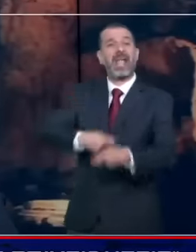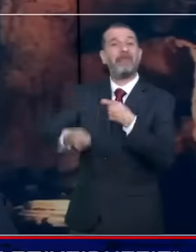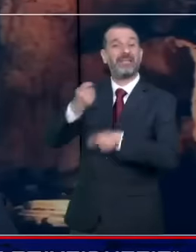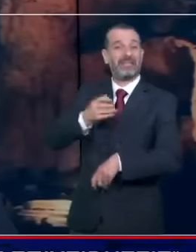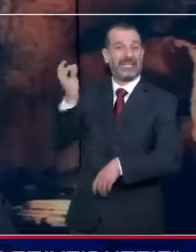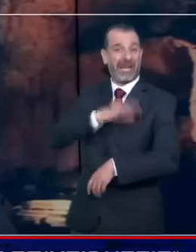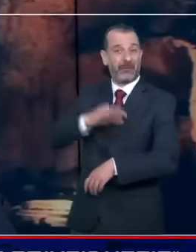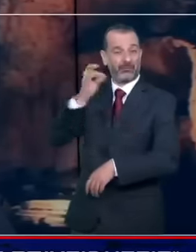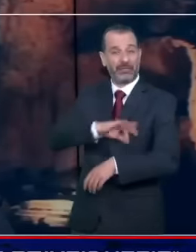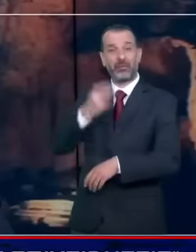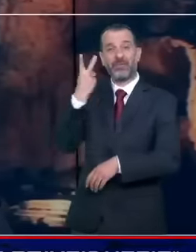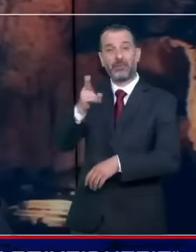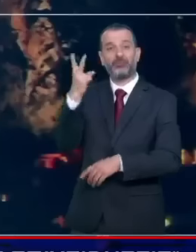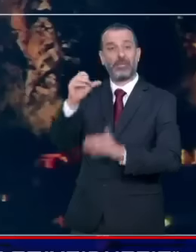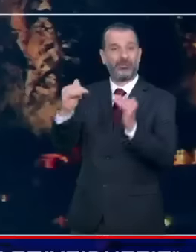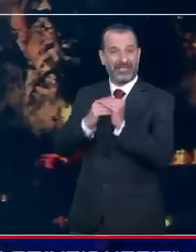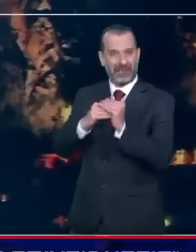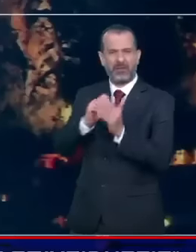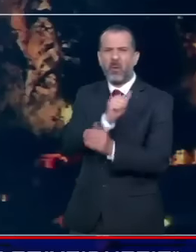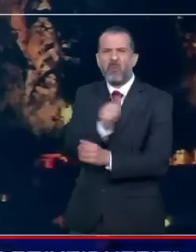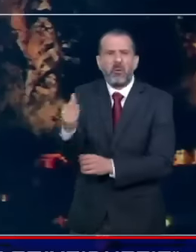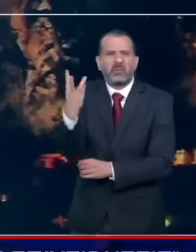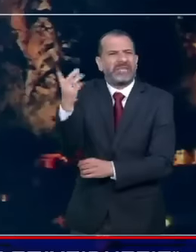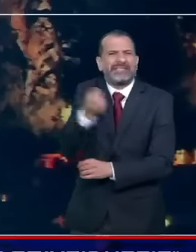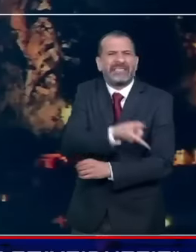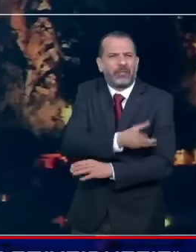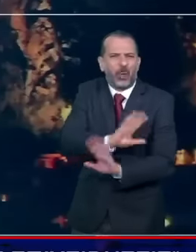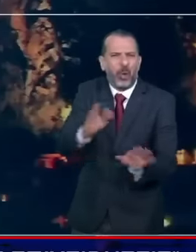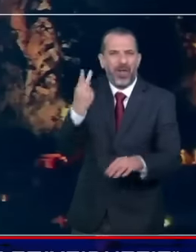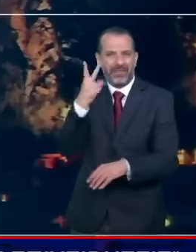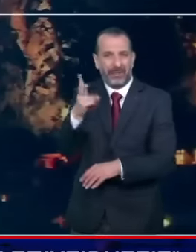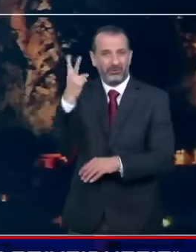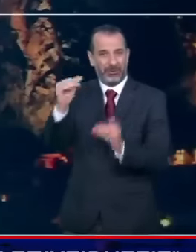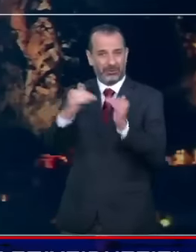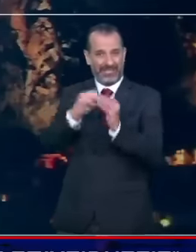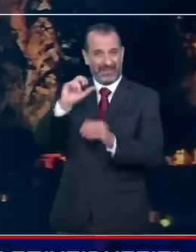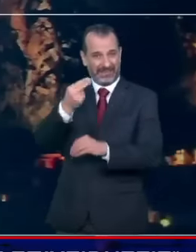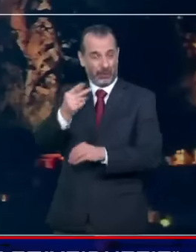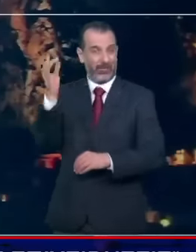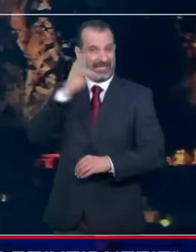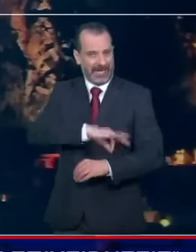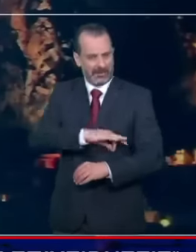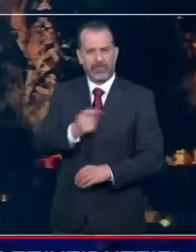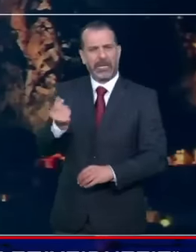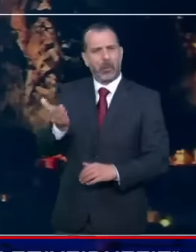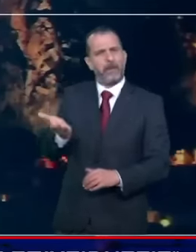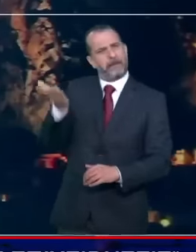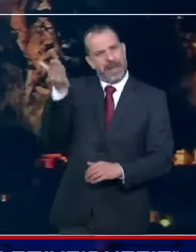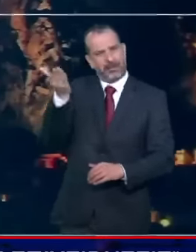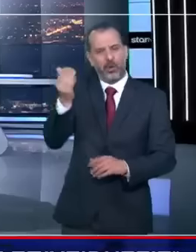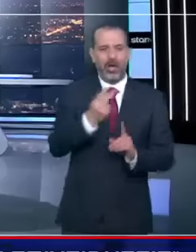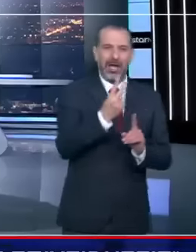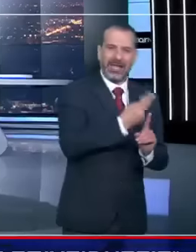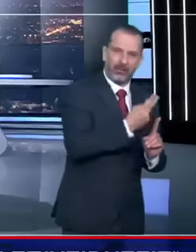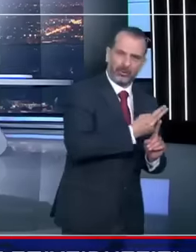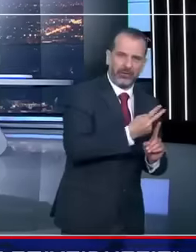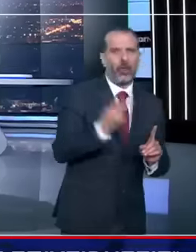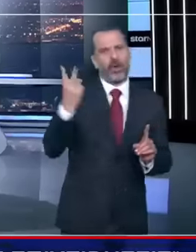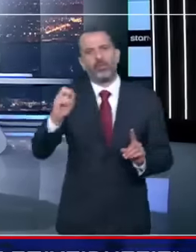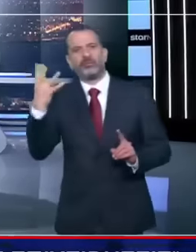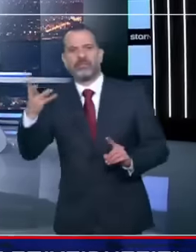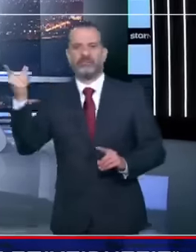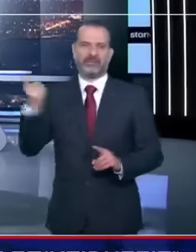από 220.000 ευρώ, που είναι μόνο 3% των επιχειρήσεων, να αυξηθεί μια μικρή αύξηση από το 22% στο